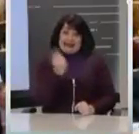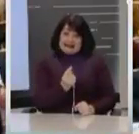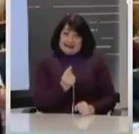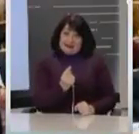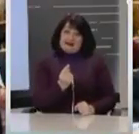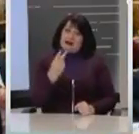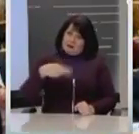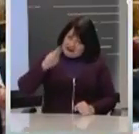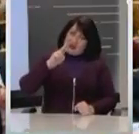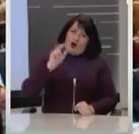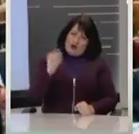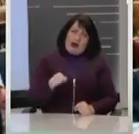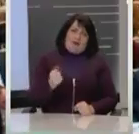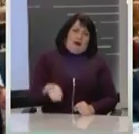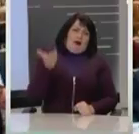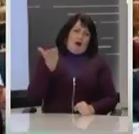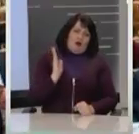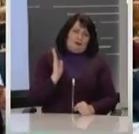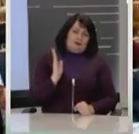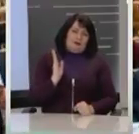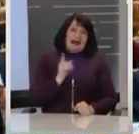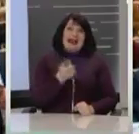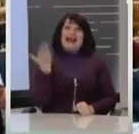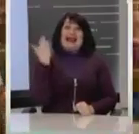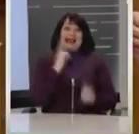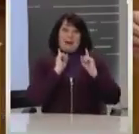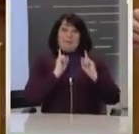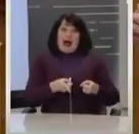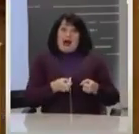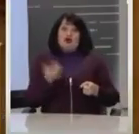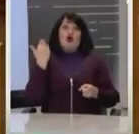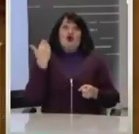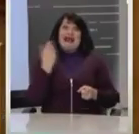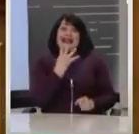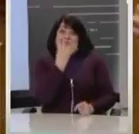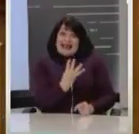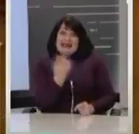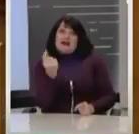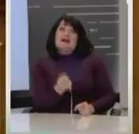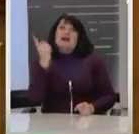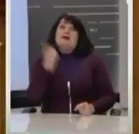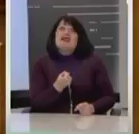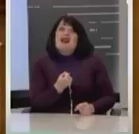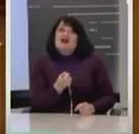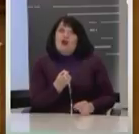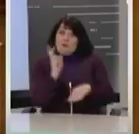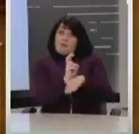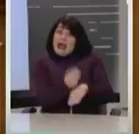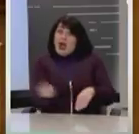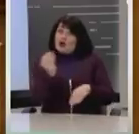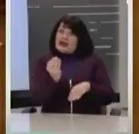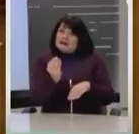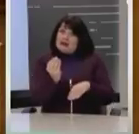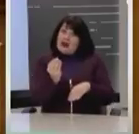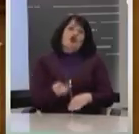είναι υψηλό, υπάρχει αμφιβολία, αλλά αυτά που είχατε εσείς αποφασίσει ήταν 4 και 4,5%. Και μάλιστα